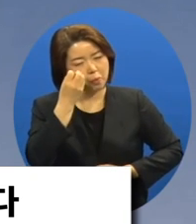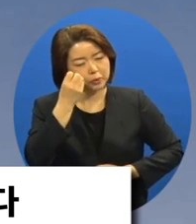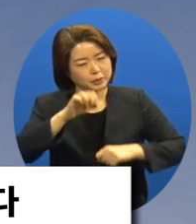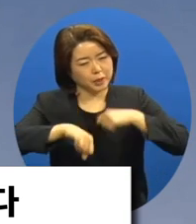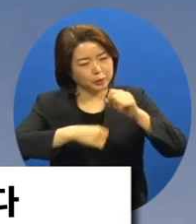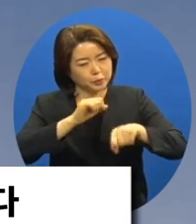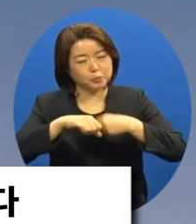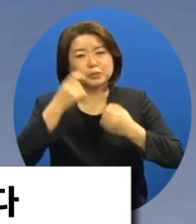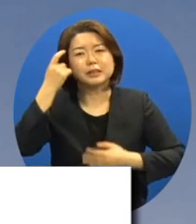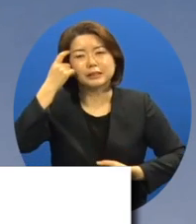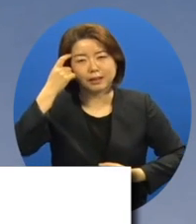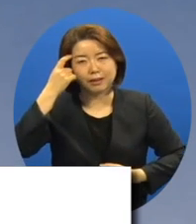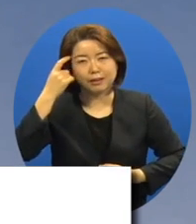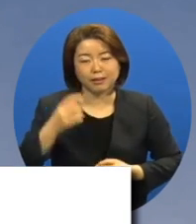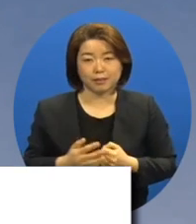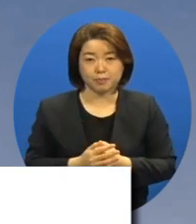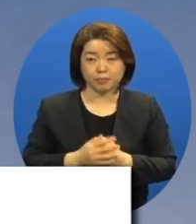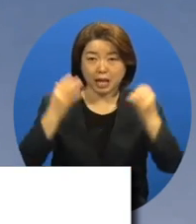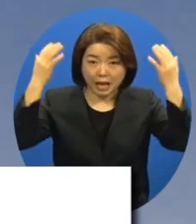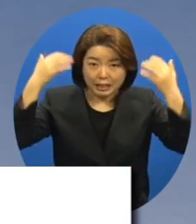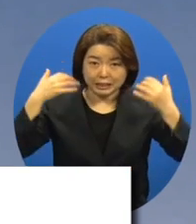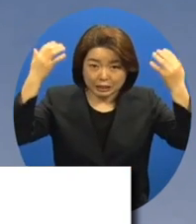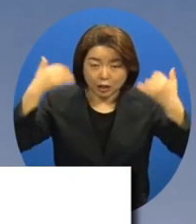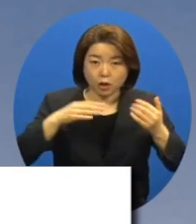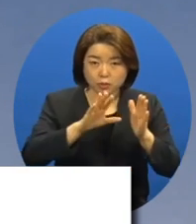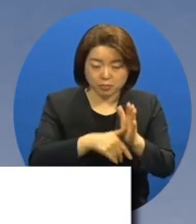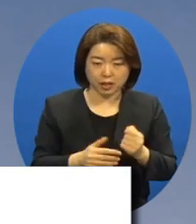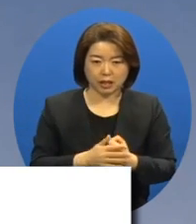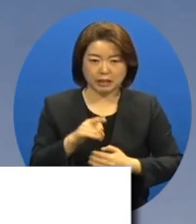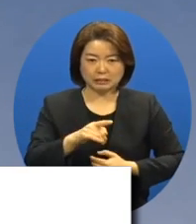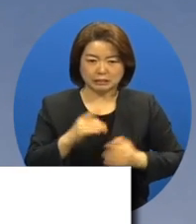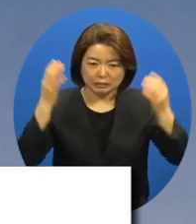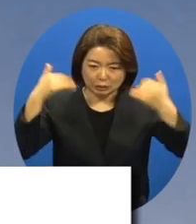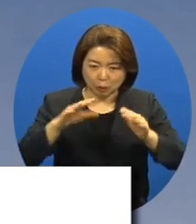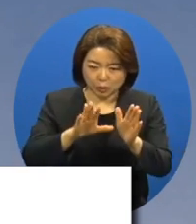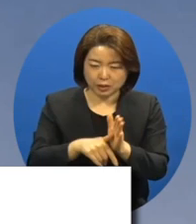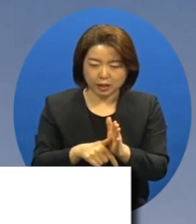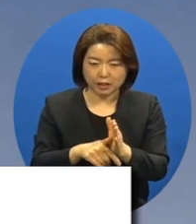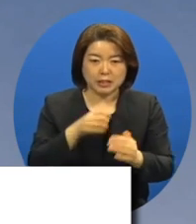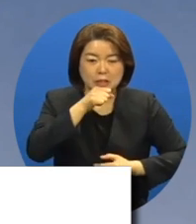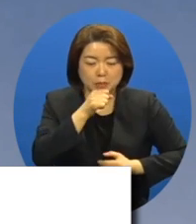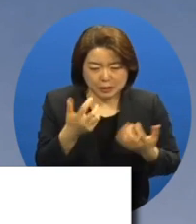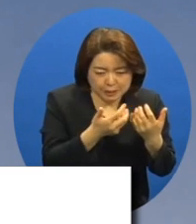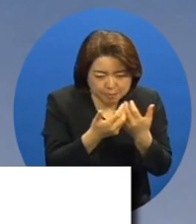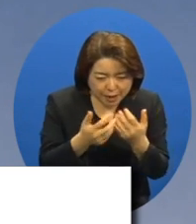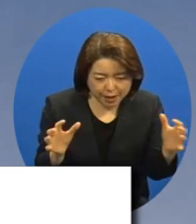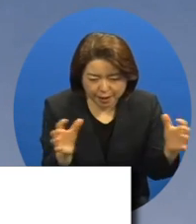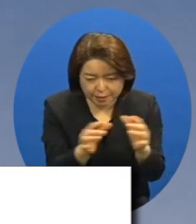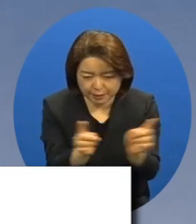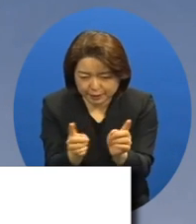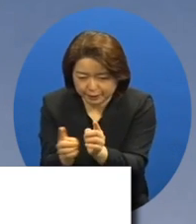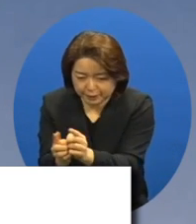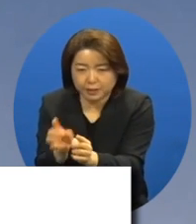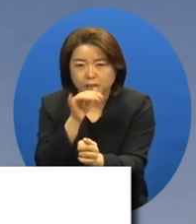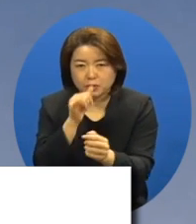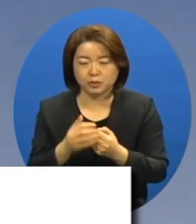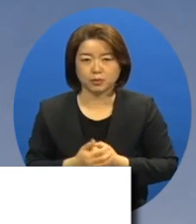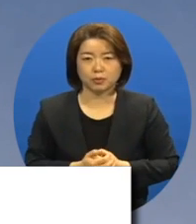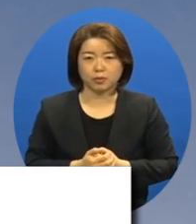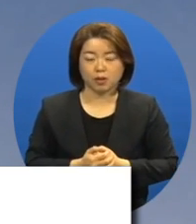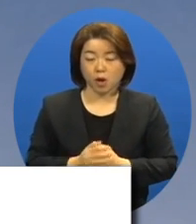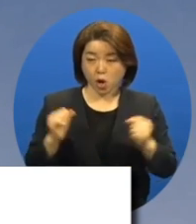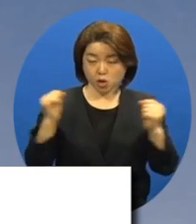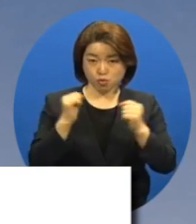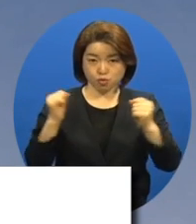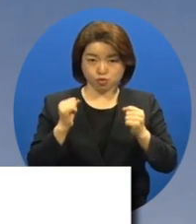들더라 합니다 여름이면 그 더운데 염소들 길에 서로 붙어있고 겨울이 메그 추운데 염소들